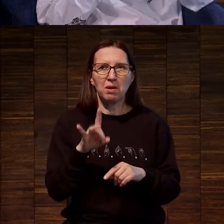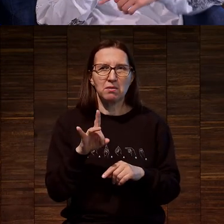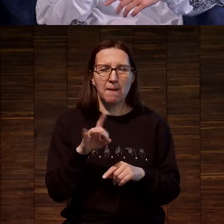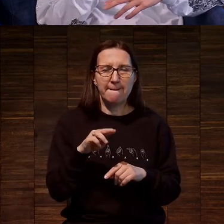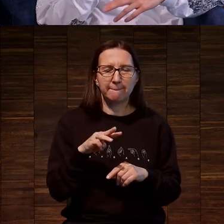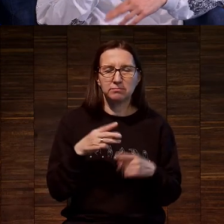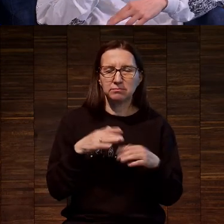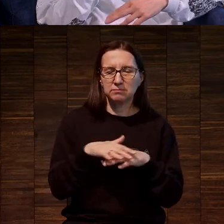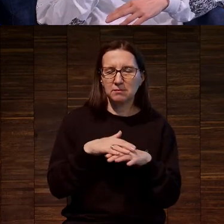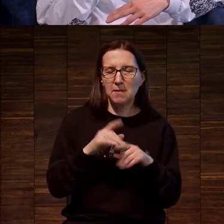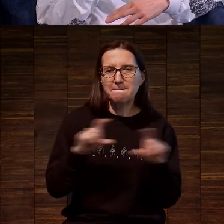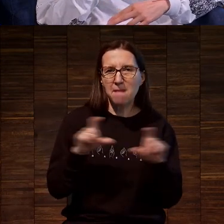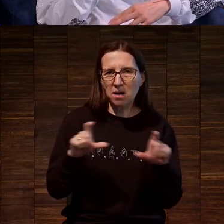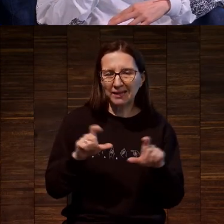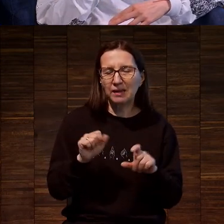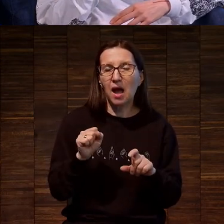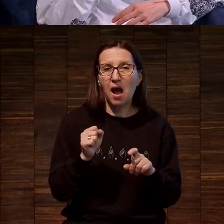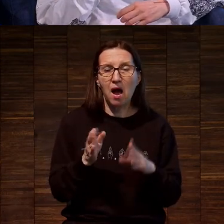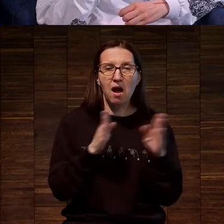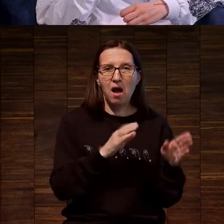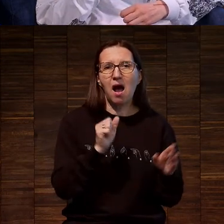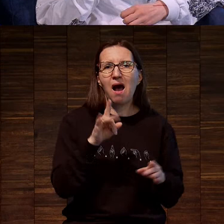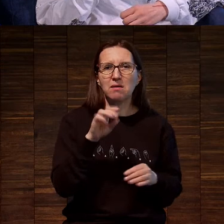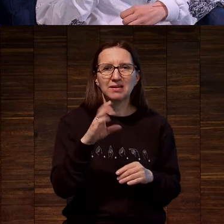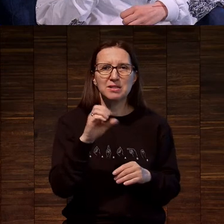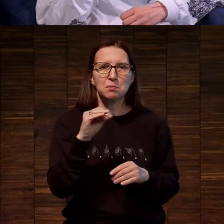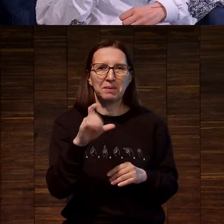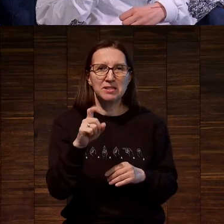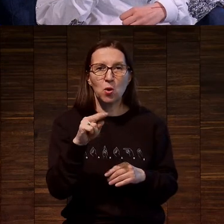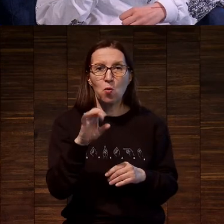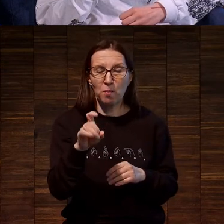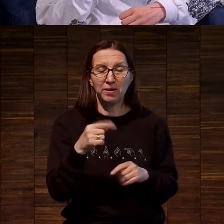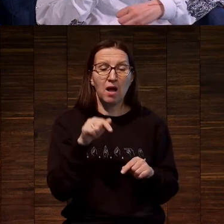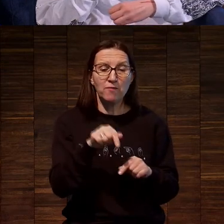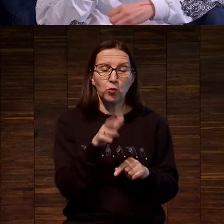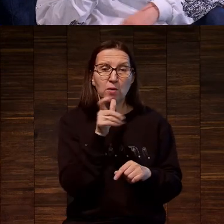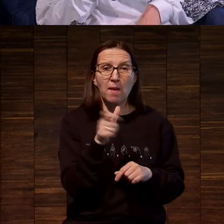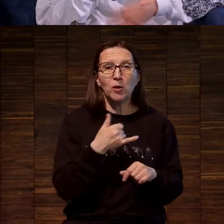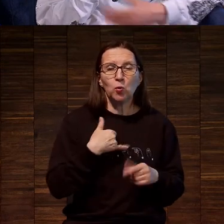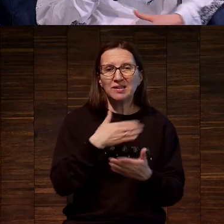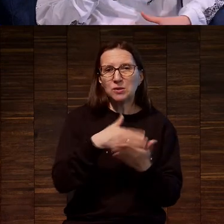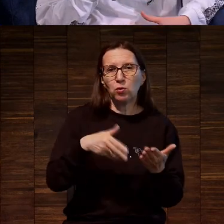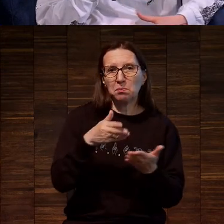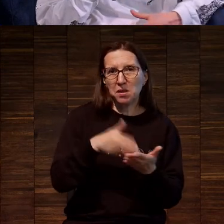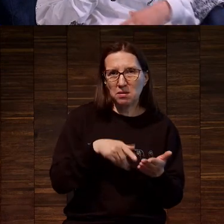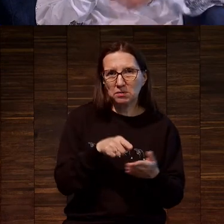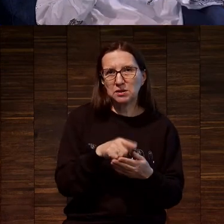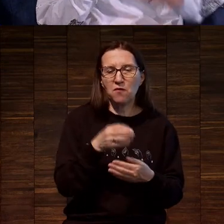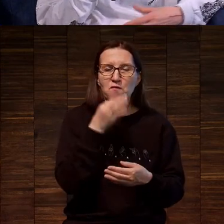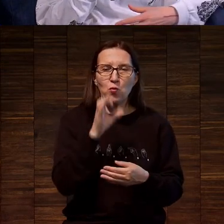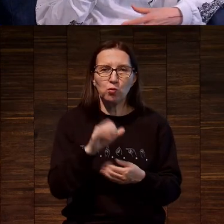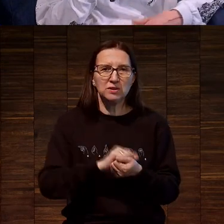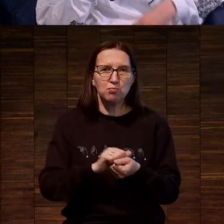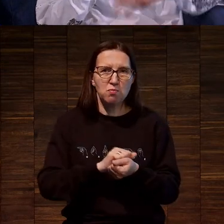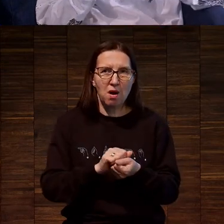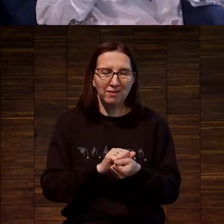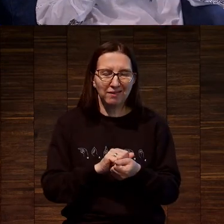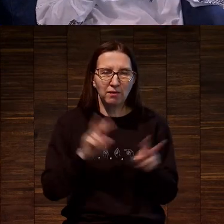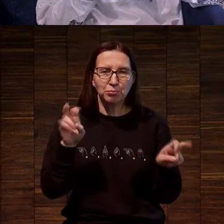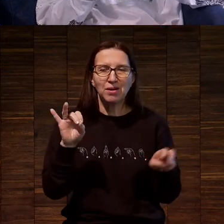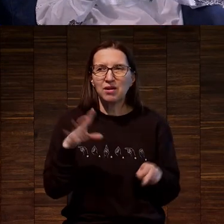у нас тогда как раз отменился вкус бумаги, и все участники были разочарованы, мы чувствовали,